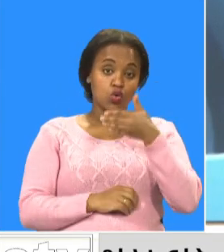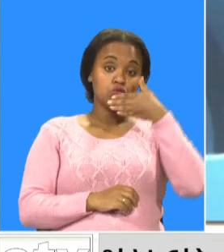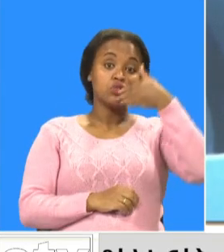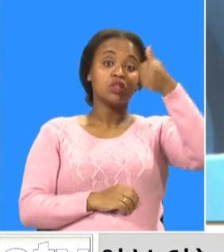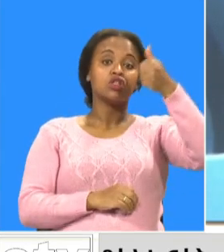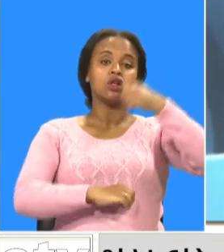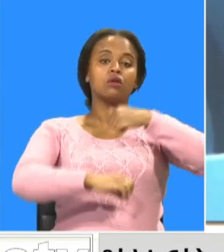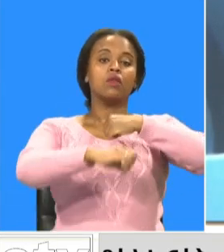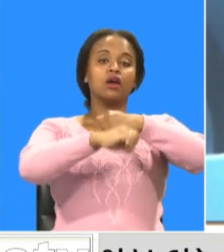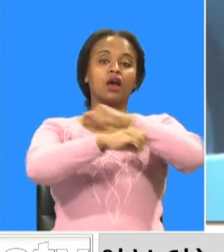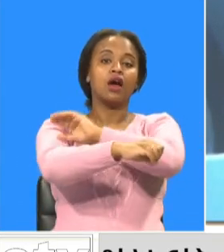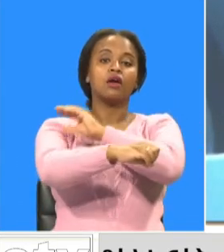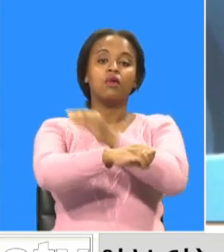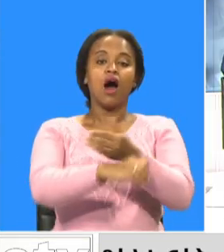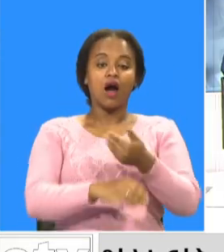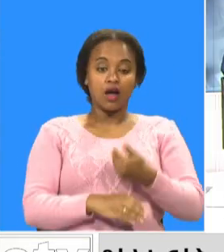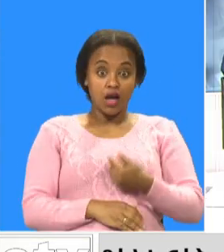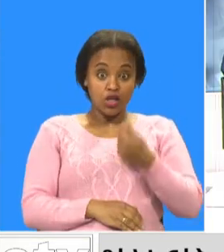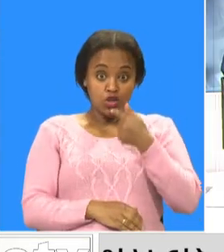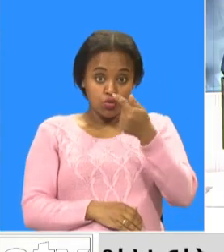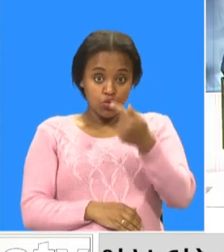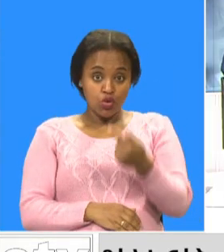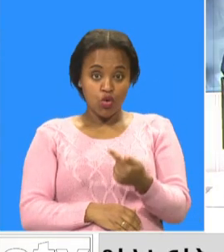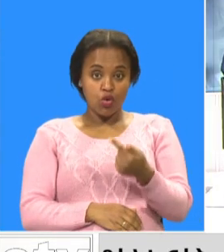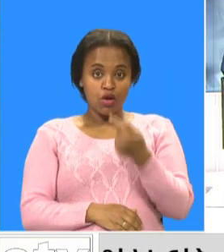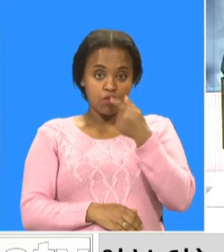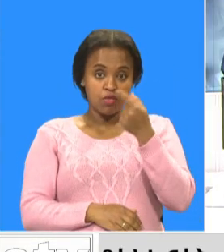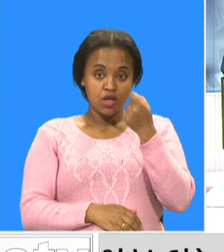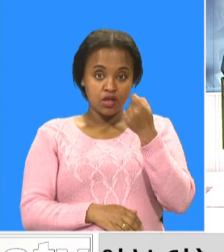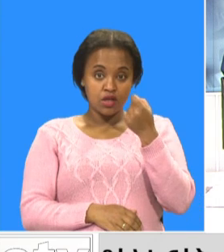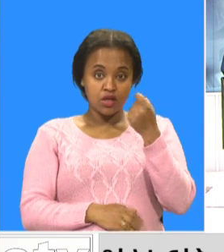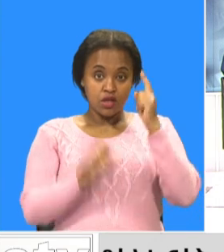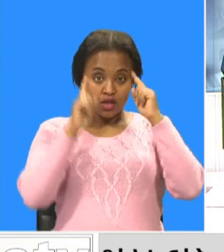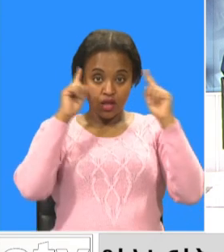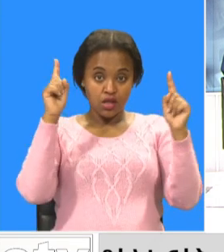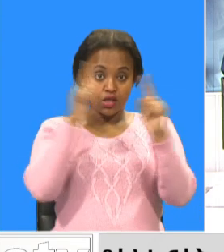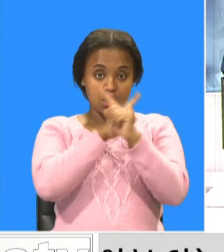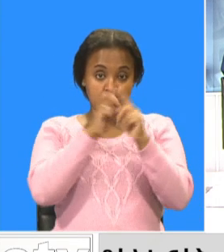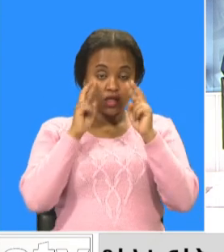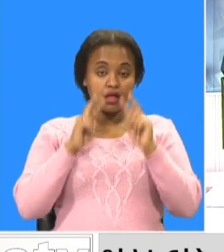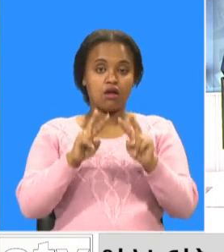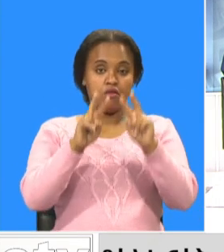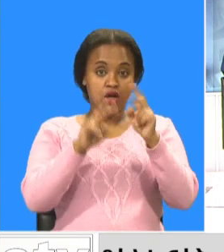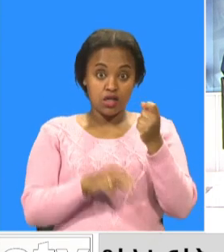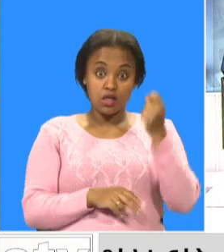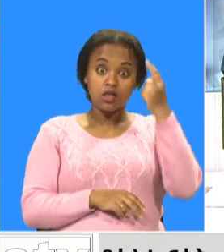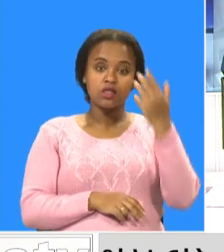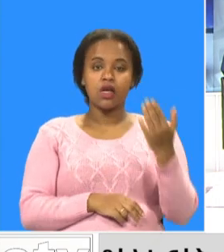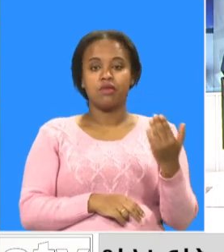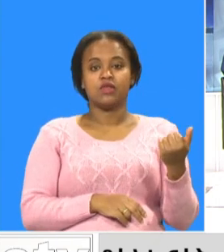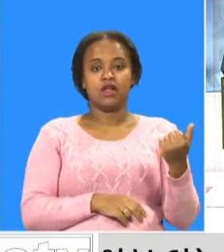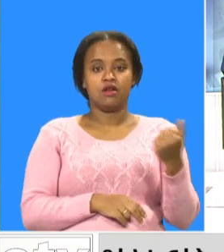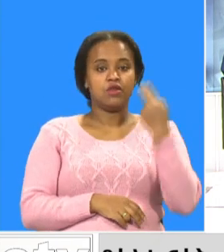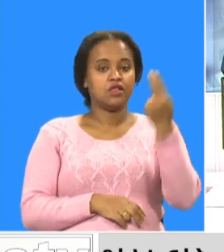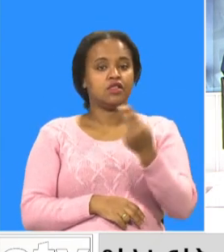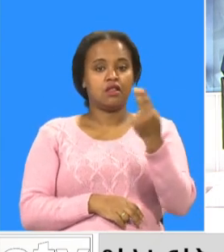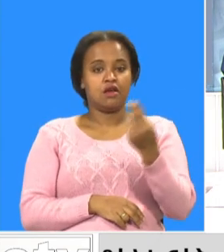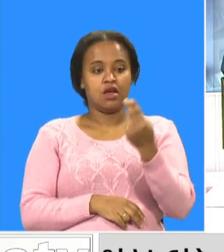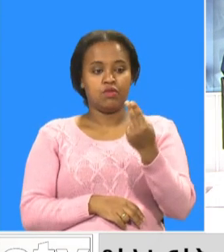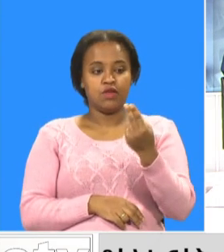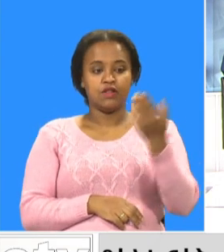መልኩ የመከላከል አቅም አላቸው የሚል የተሳሳተ አመለካከትም ግንዛቤም ስለነበር